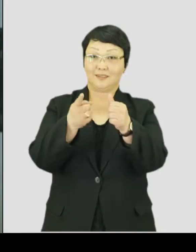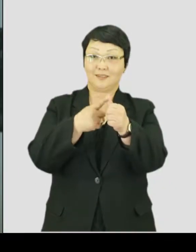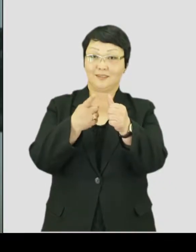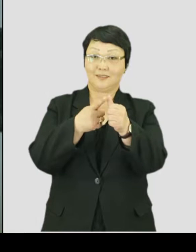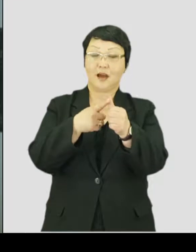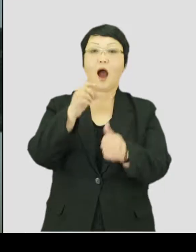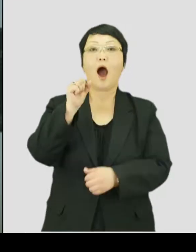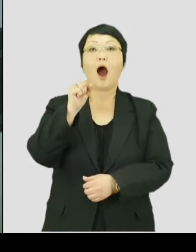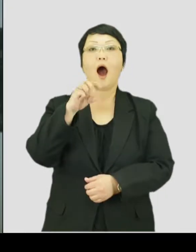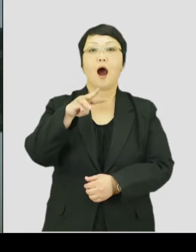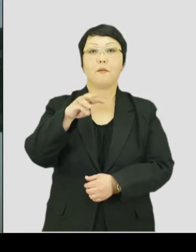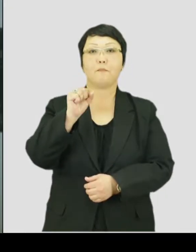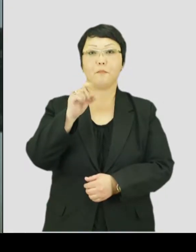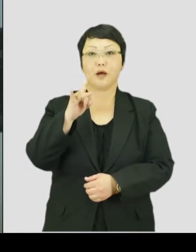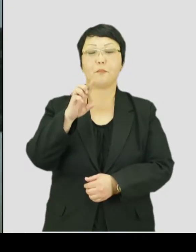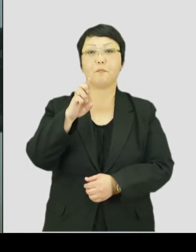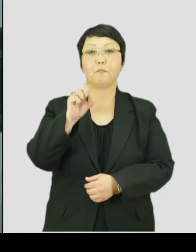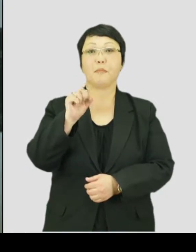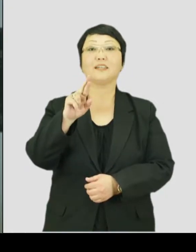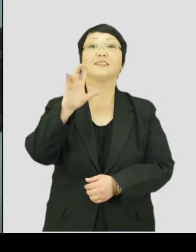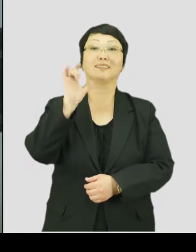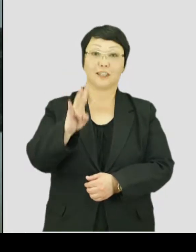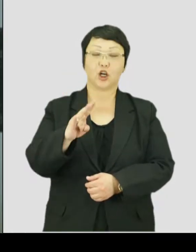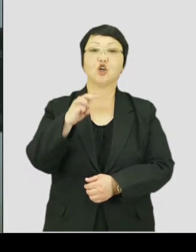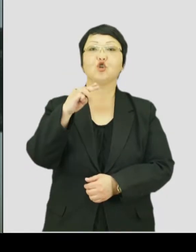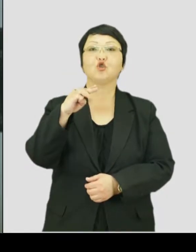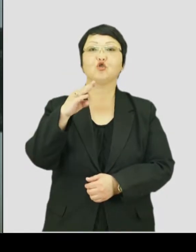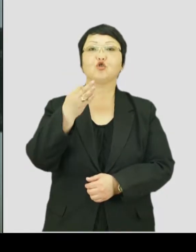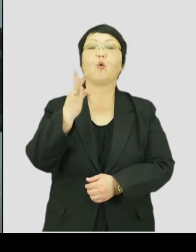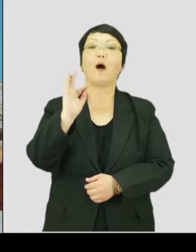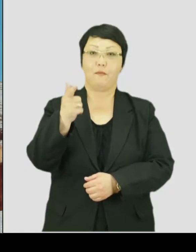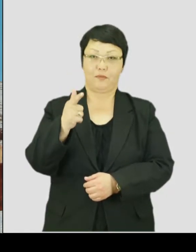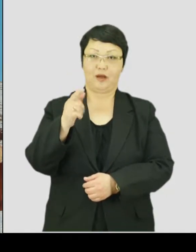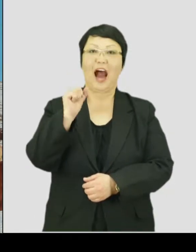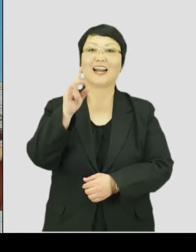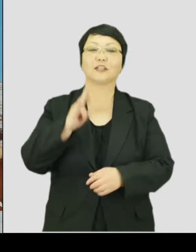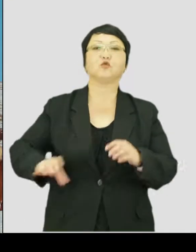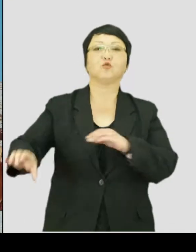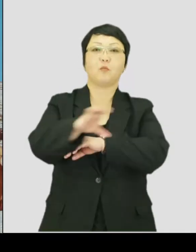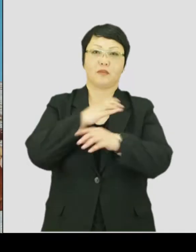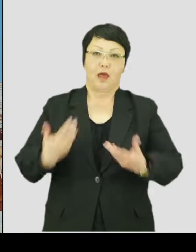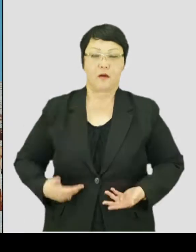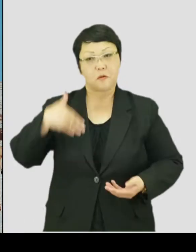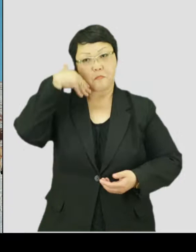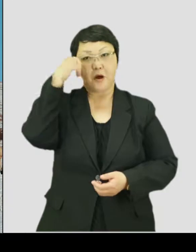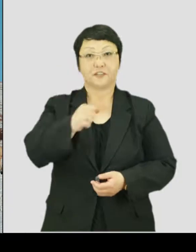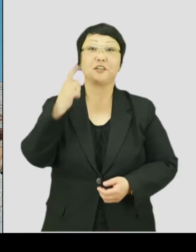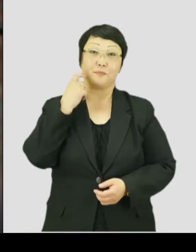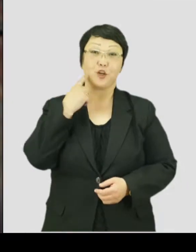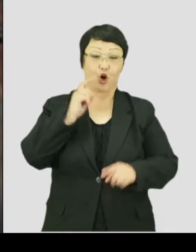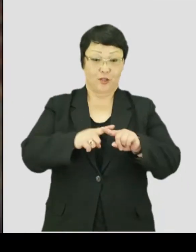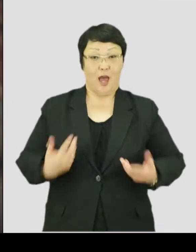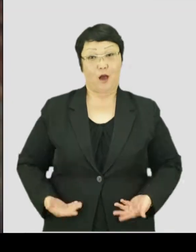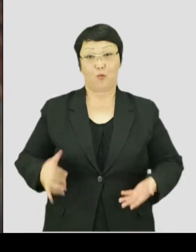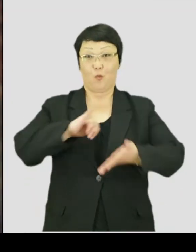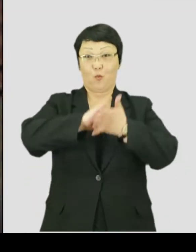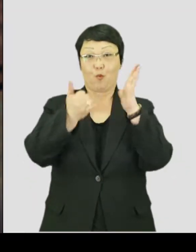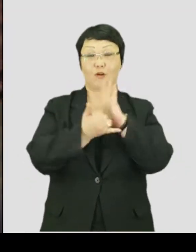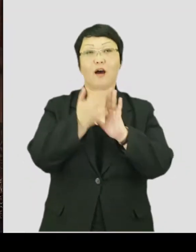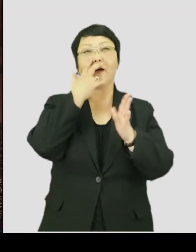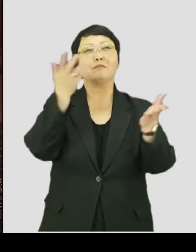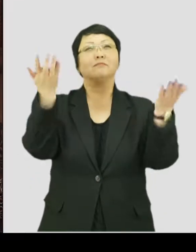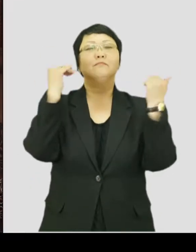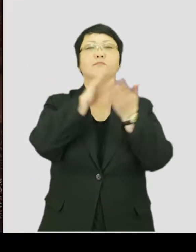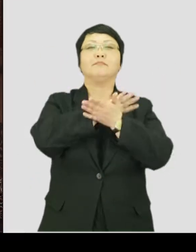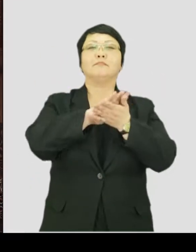намайг амар баясгалан гэдэг би Төв аймгийн Аргалан цуманд амьдардаг малчин бүсгүй байна. Төв амьдардаг даваа тал хэм цэвэр агаа, тайван амгалан.